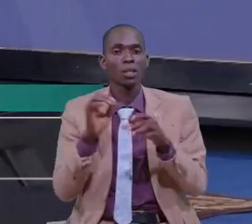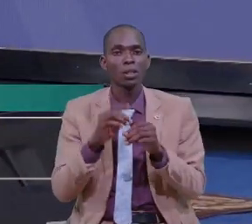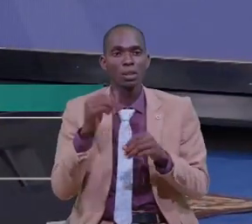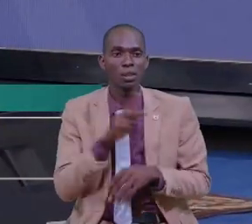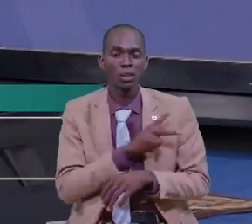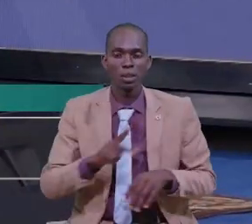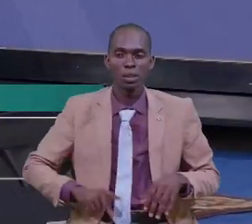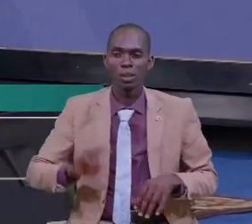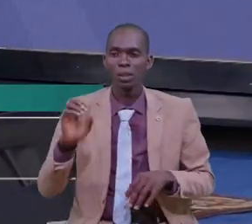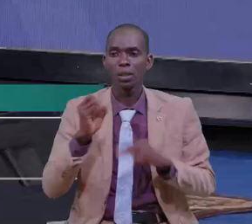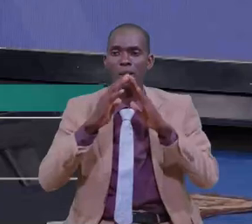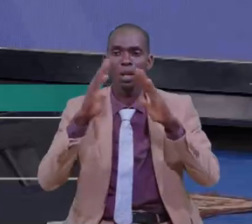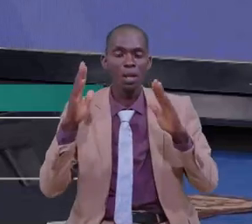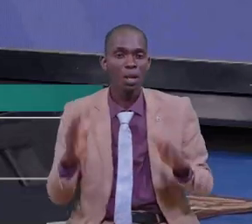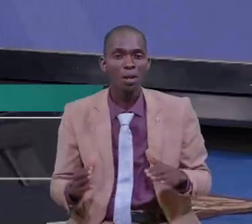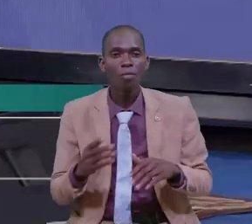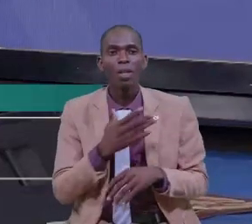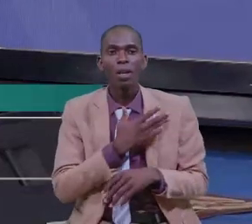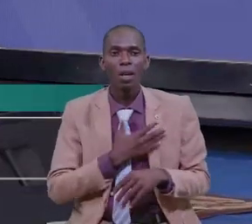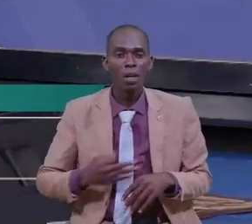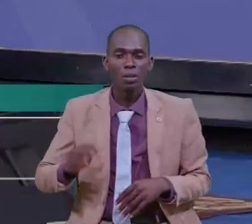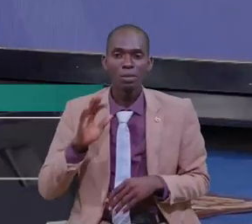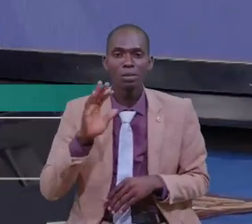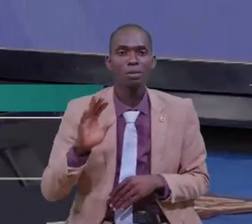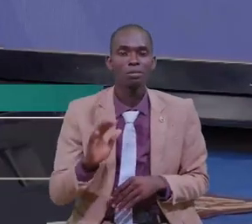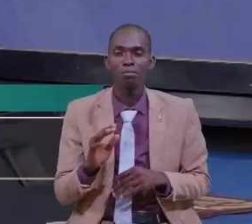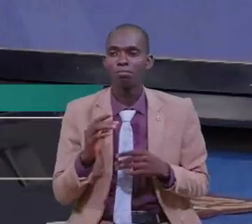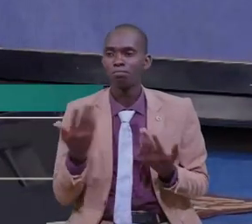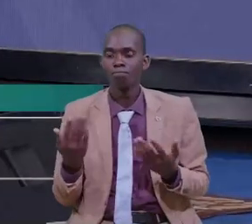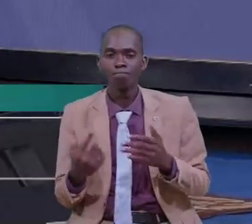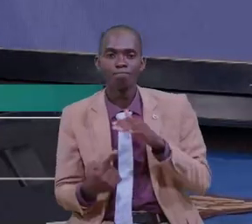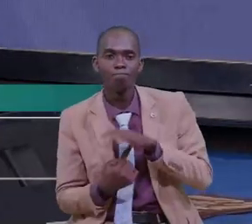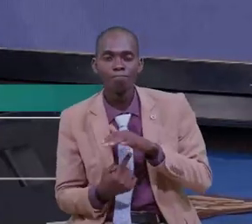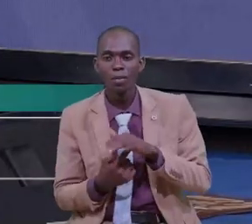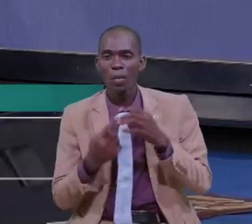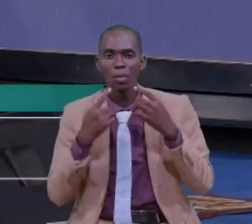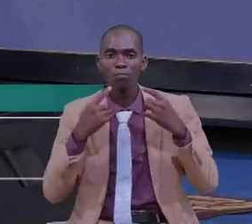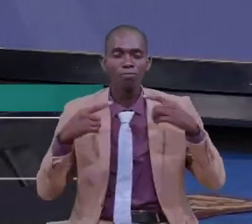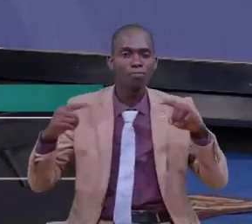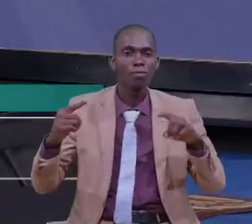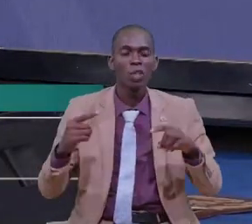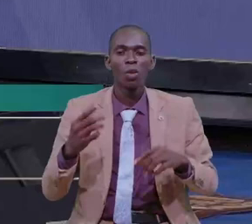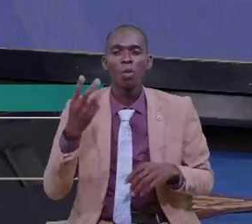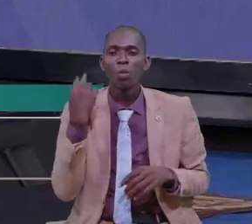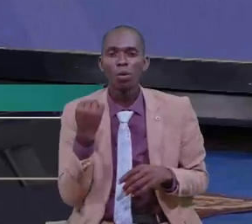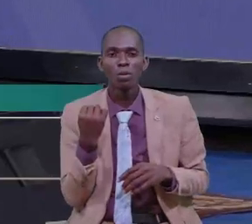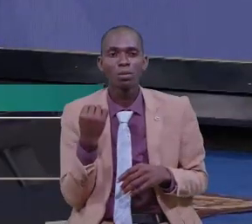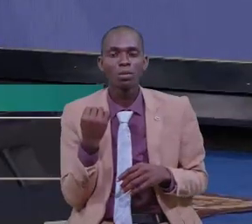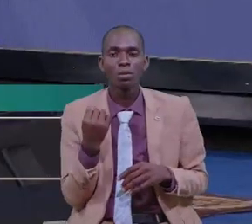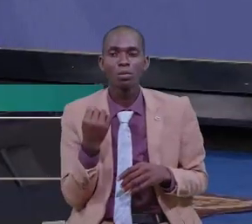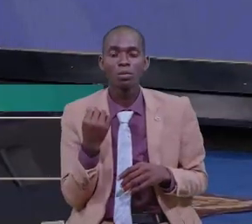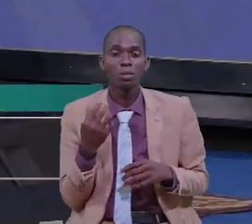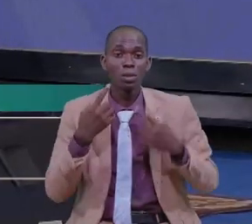puissant dans la maison du roi. Et sa renommée se répandait dans toutes les provinces,